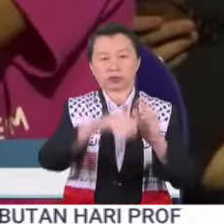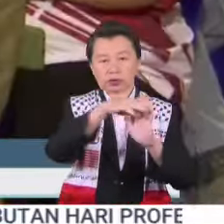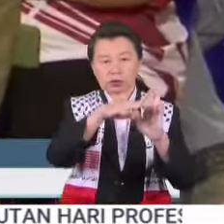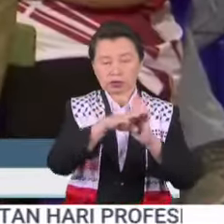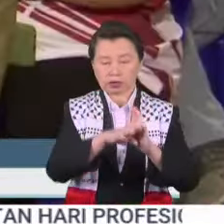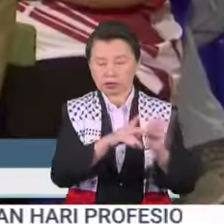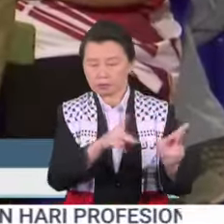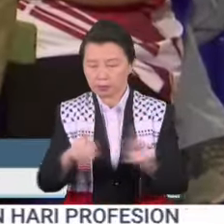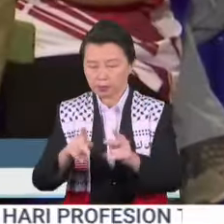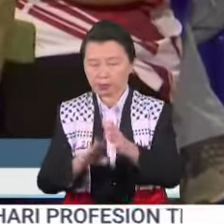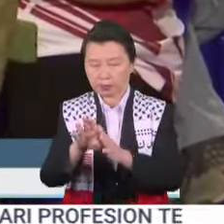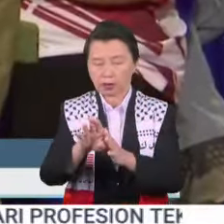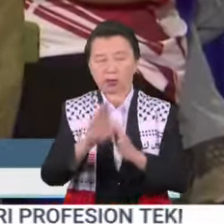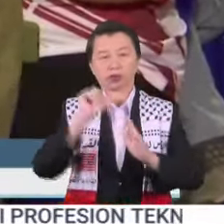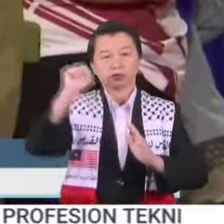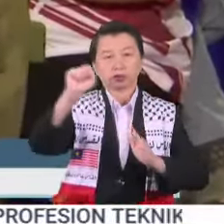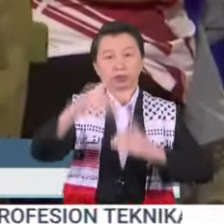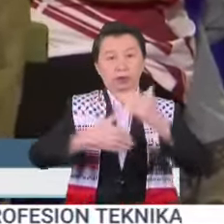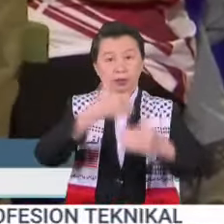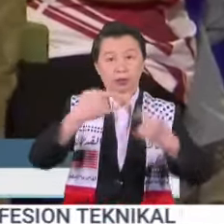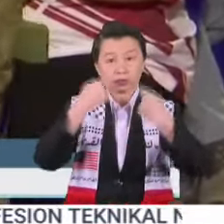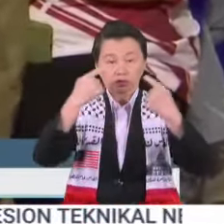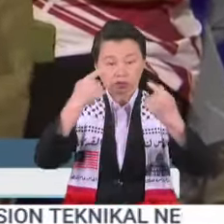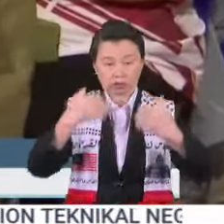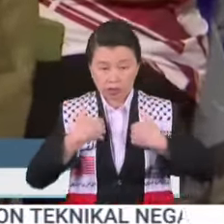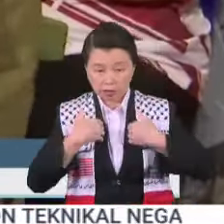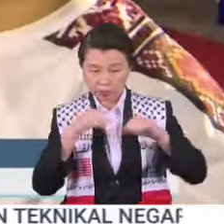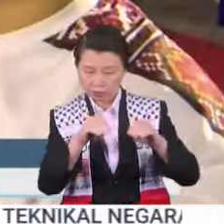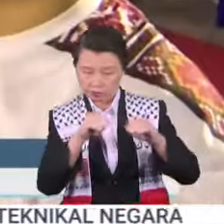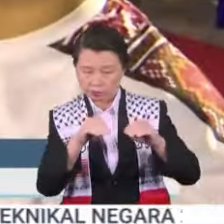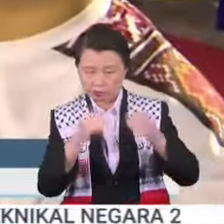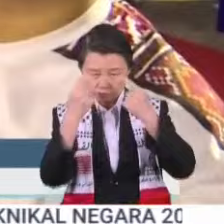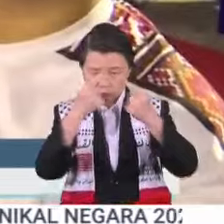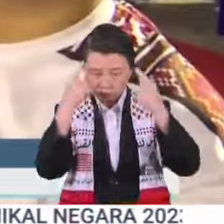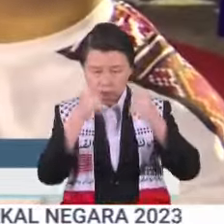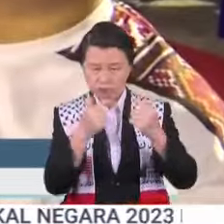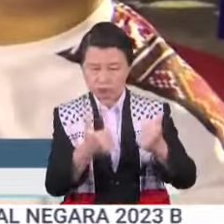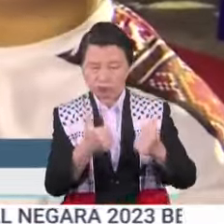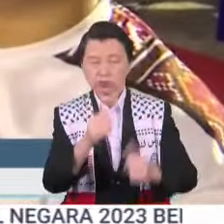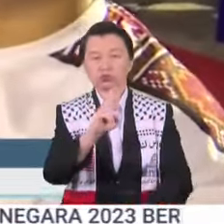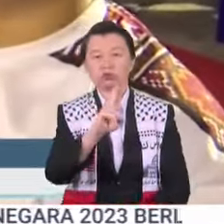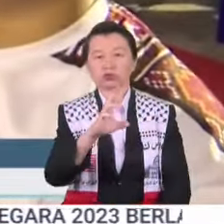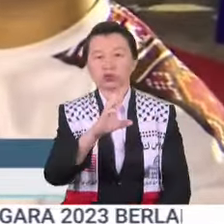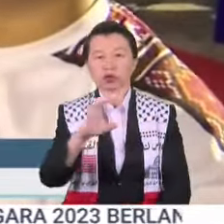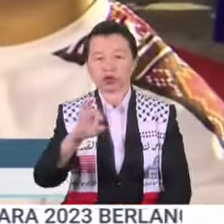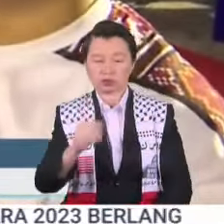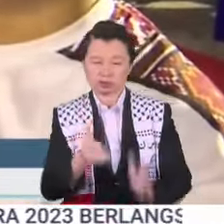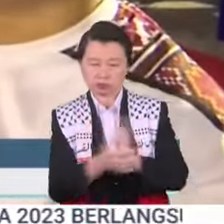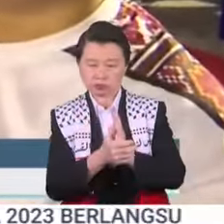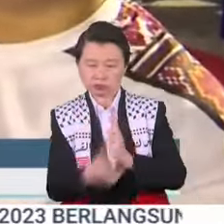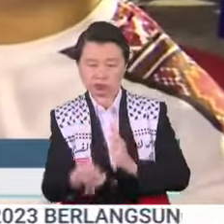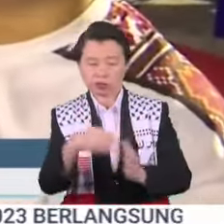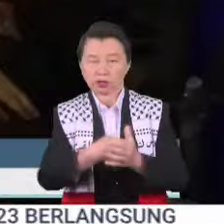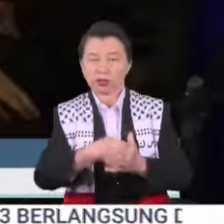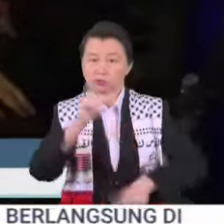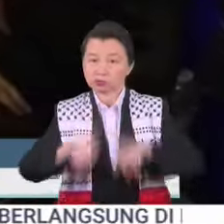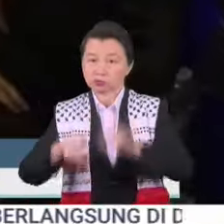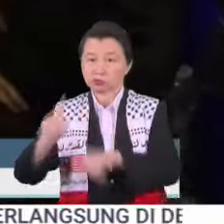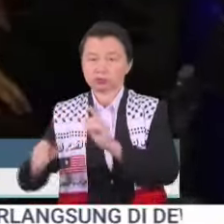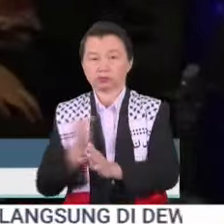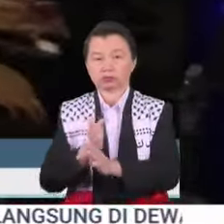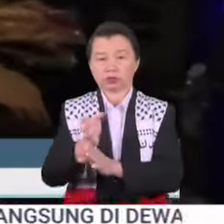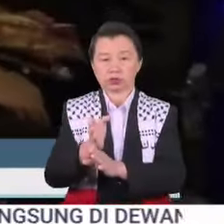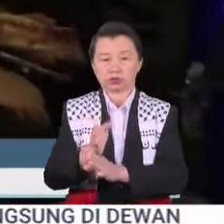Pelan Pembangunan Sabah Maju Jaya dengan melahirkan lebih ramai graduan UCSF berkemahiran dalam pelbagai